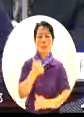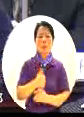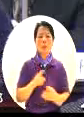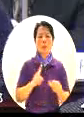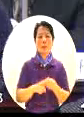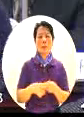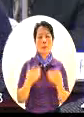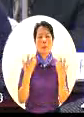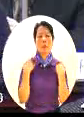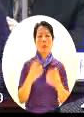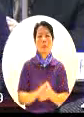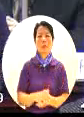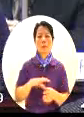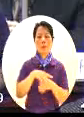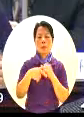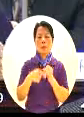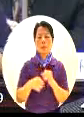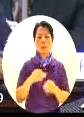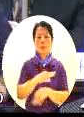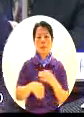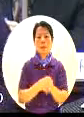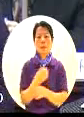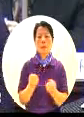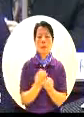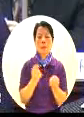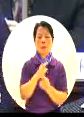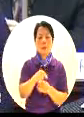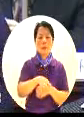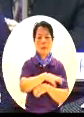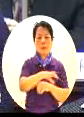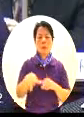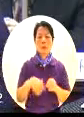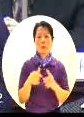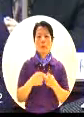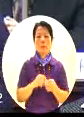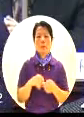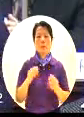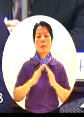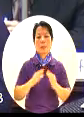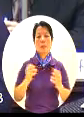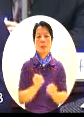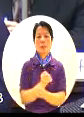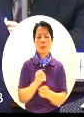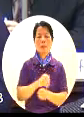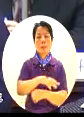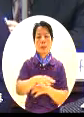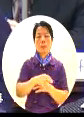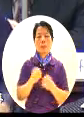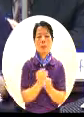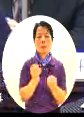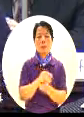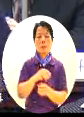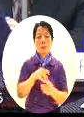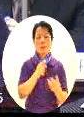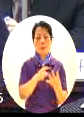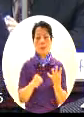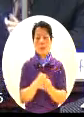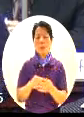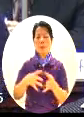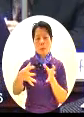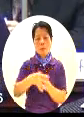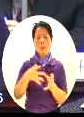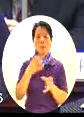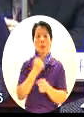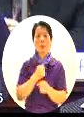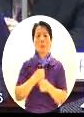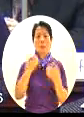持，包括金花、环境、都花各个几个局处，啊，就是说争取更